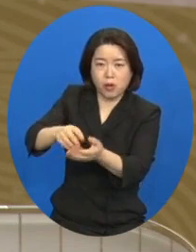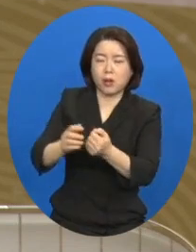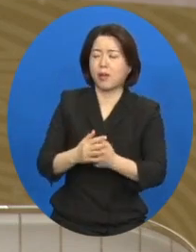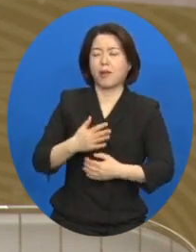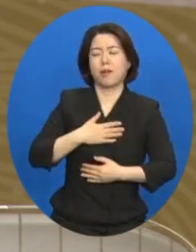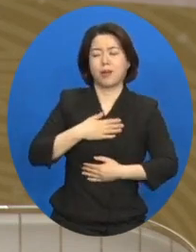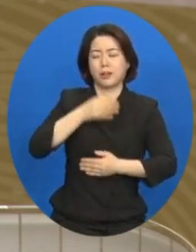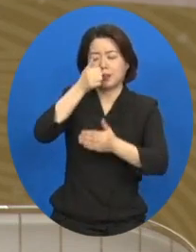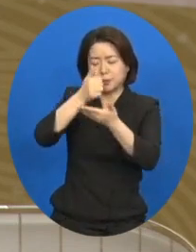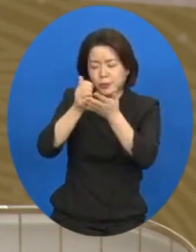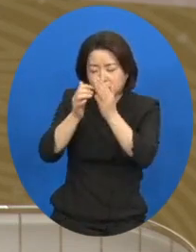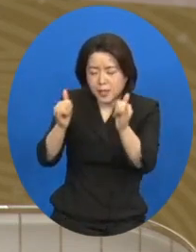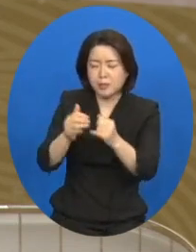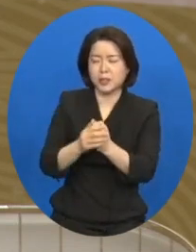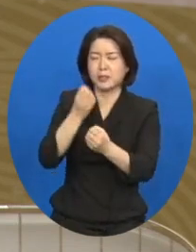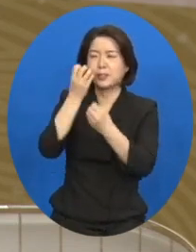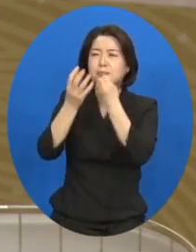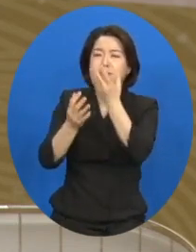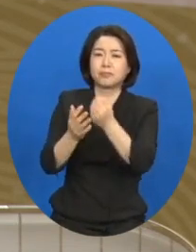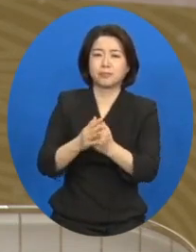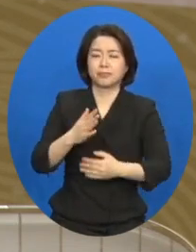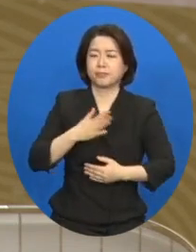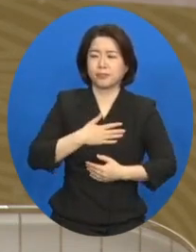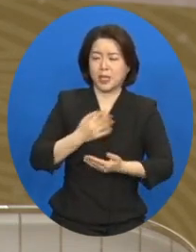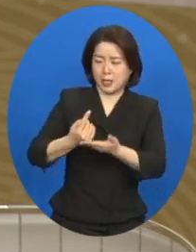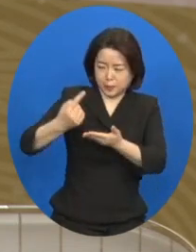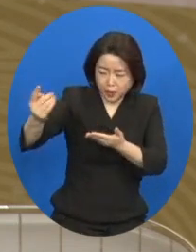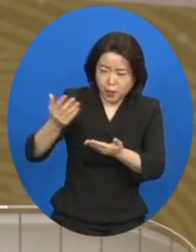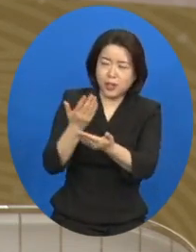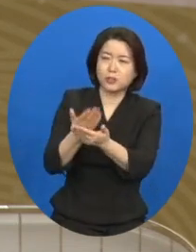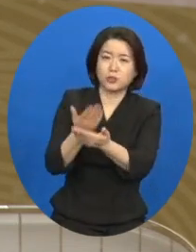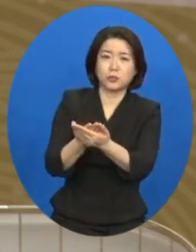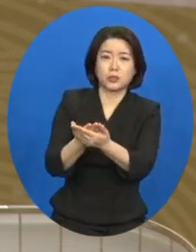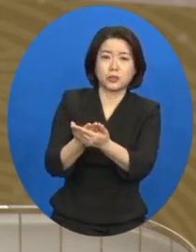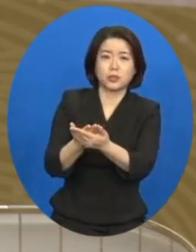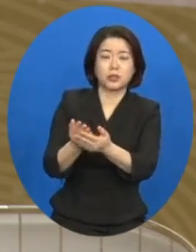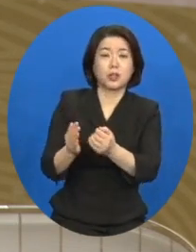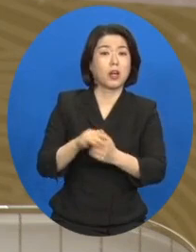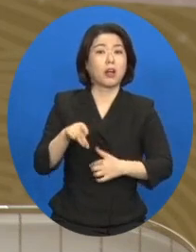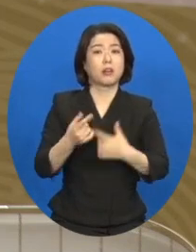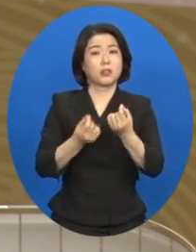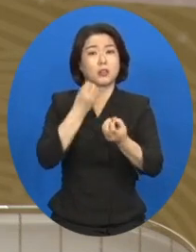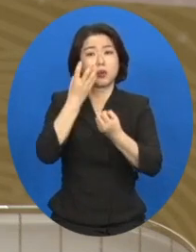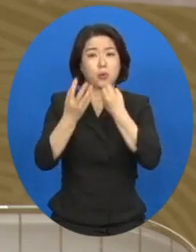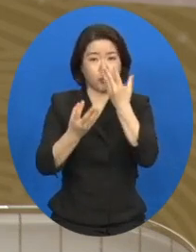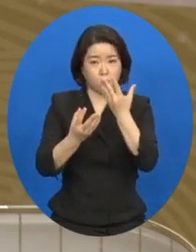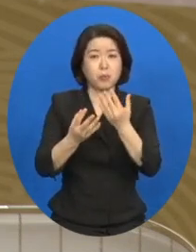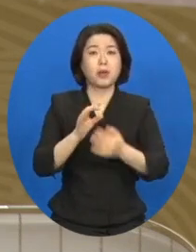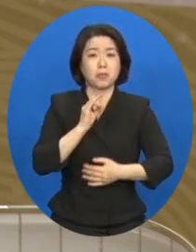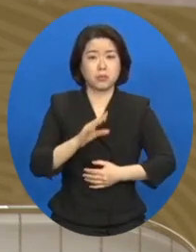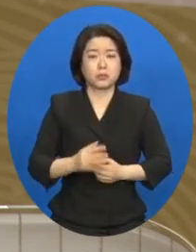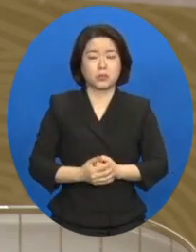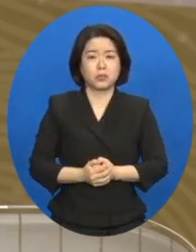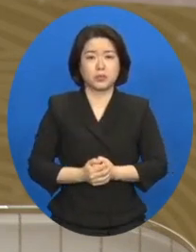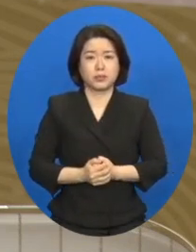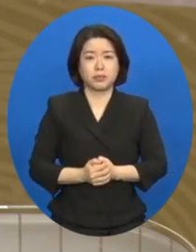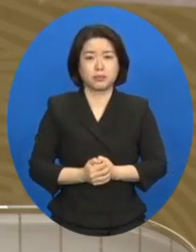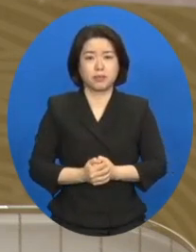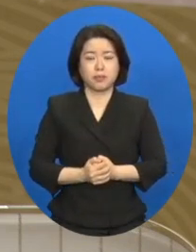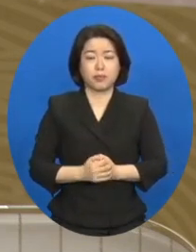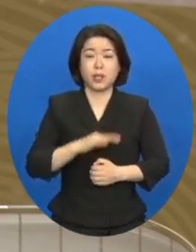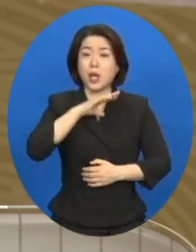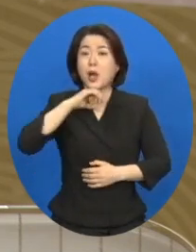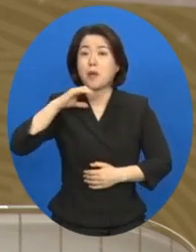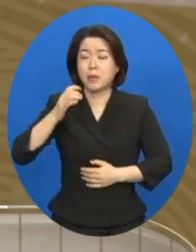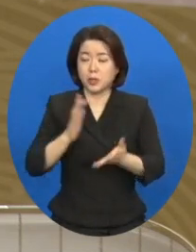나는 죄인이로소이다. 나를 떠나소서. 이런 고백을 할 수밖에 없었어요.